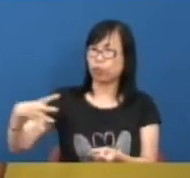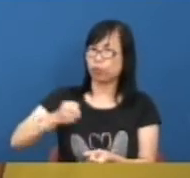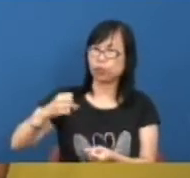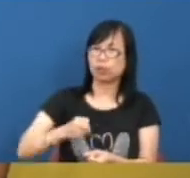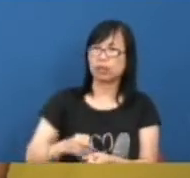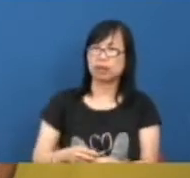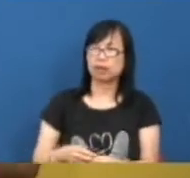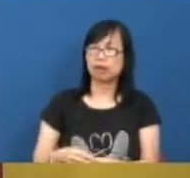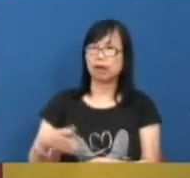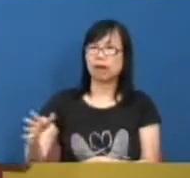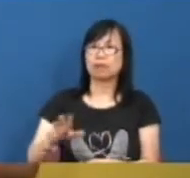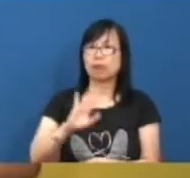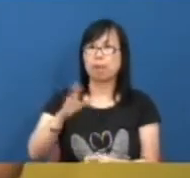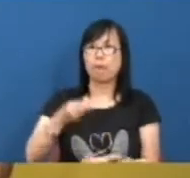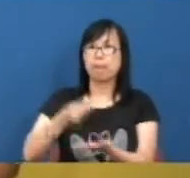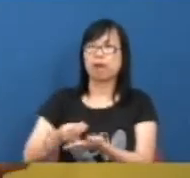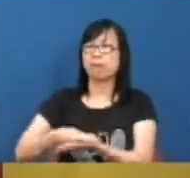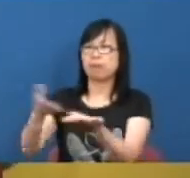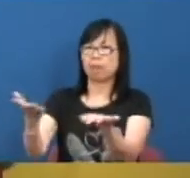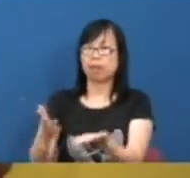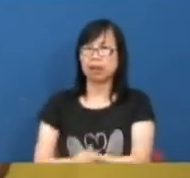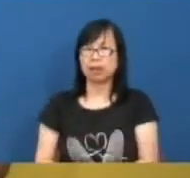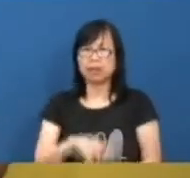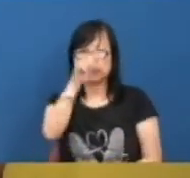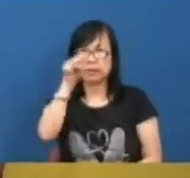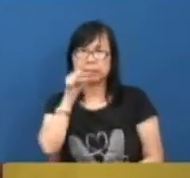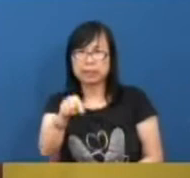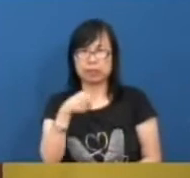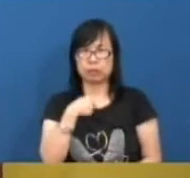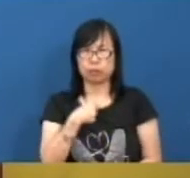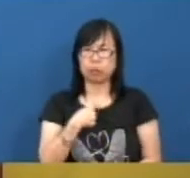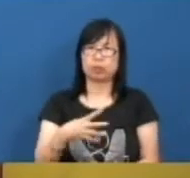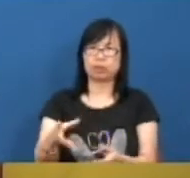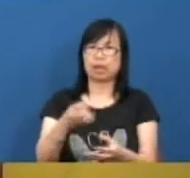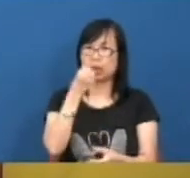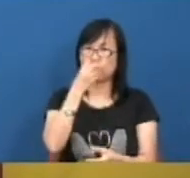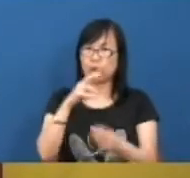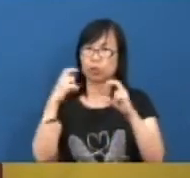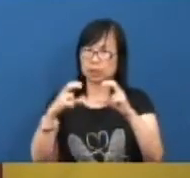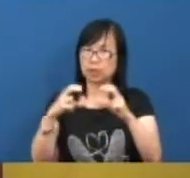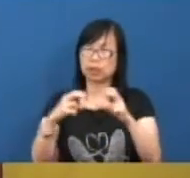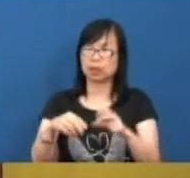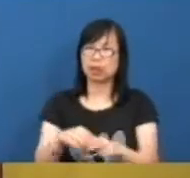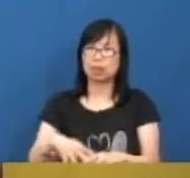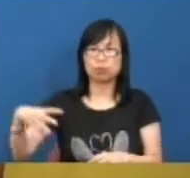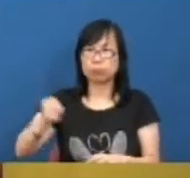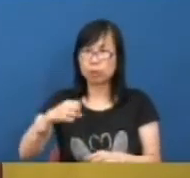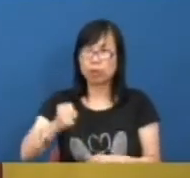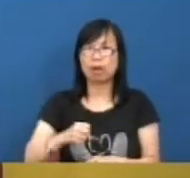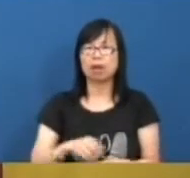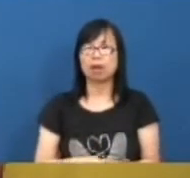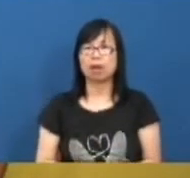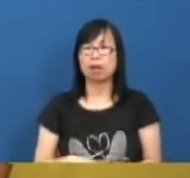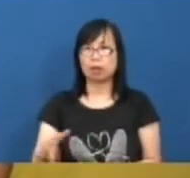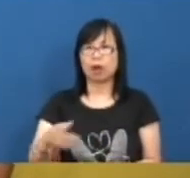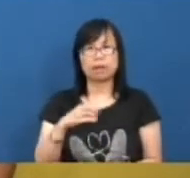揸78%啫？你唔好賣鬼曬佢。 係啊， 點解你仲仍然要揸住港鐵咁大嘅股份咧？你係心目中可能嚇